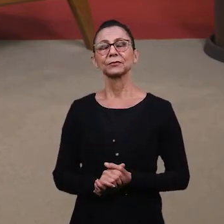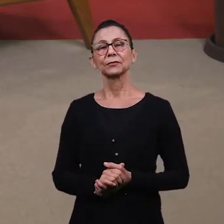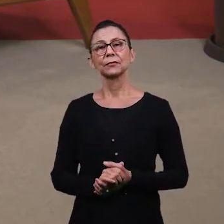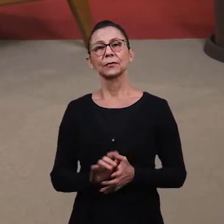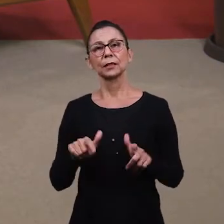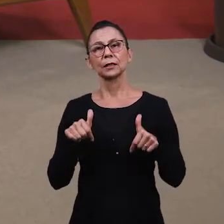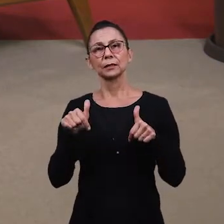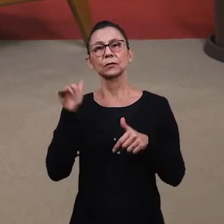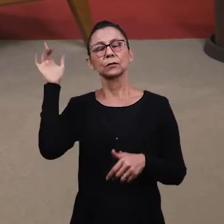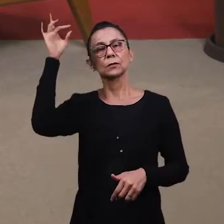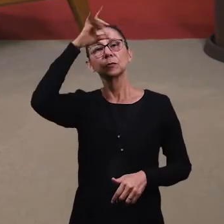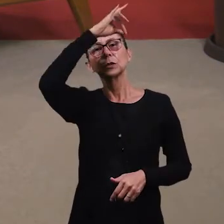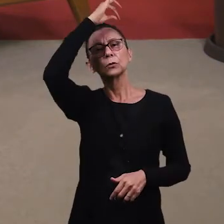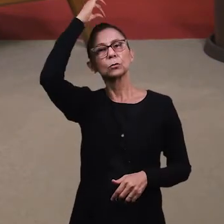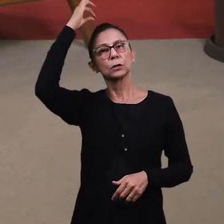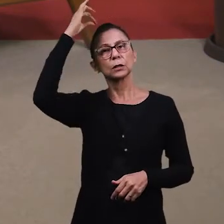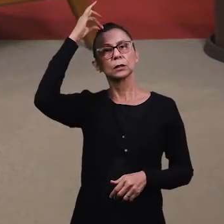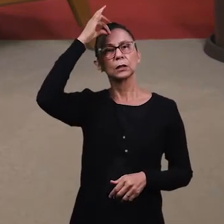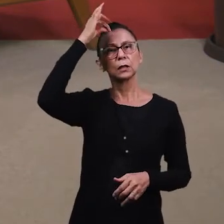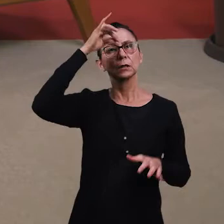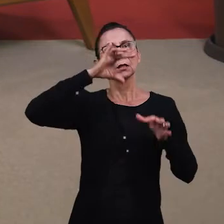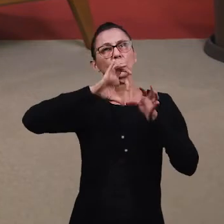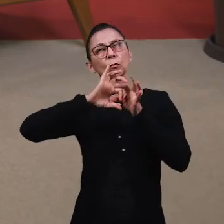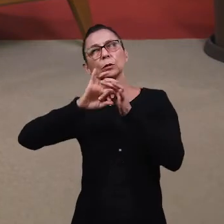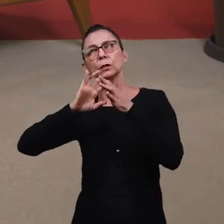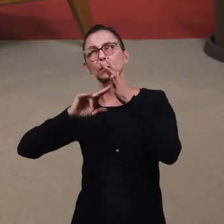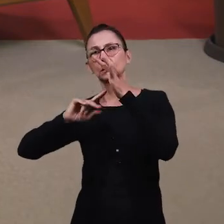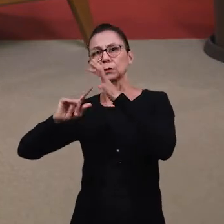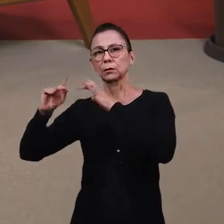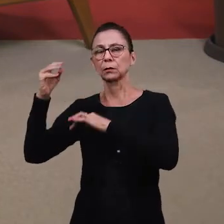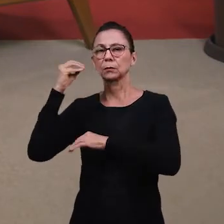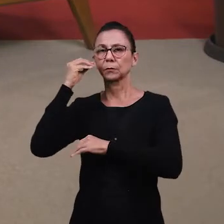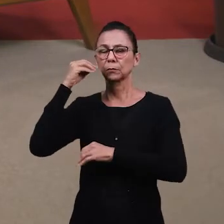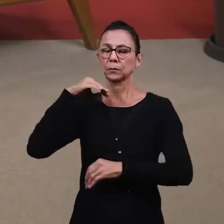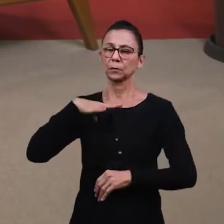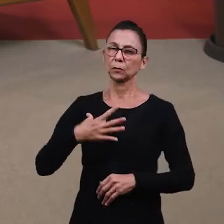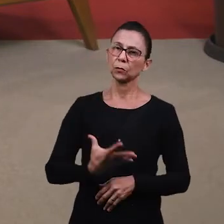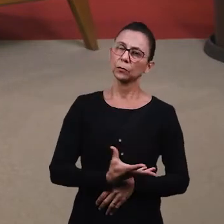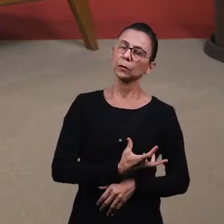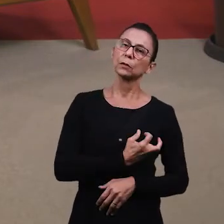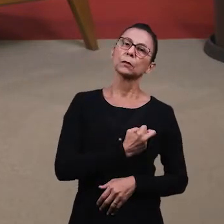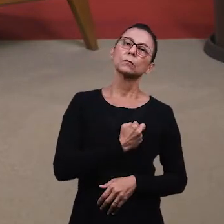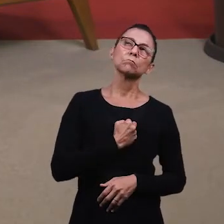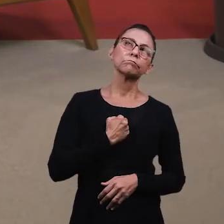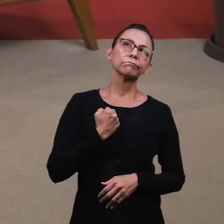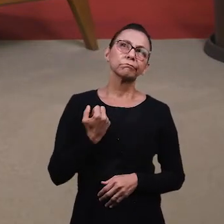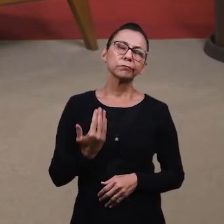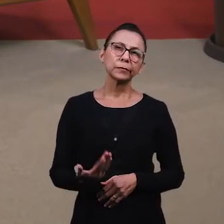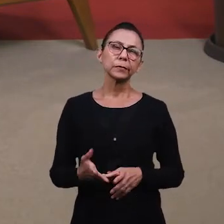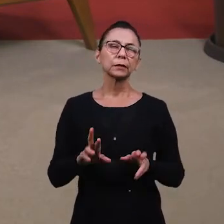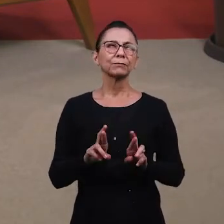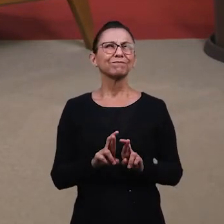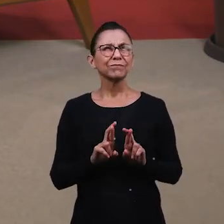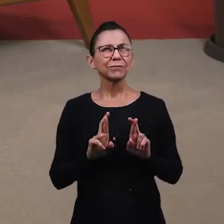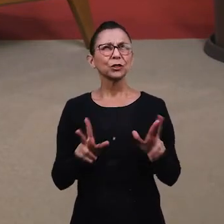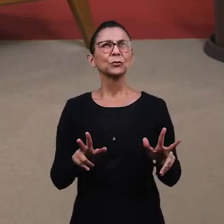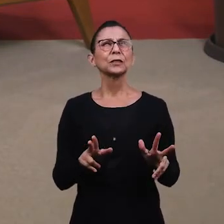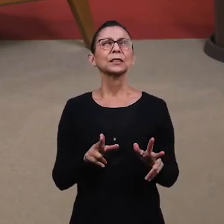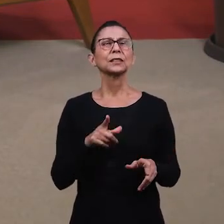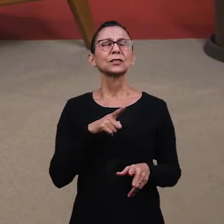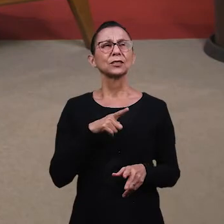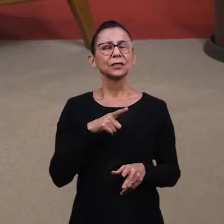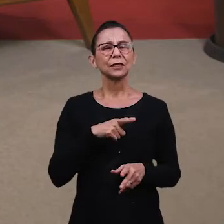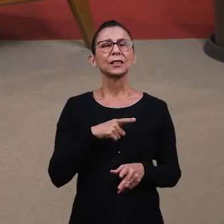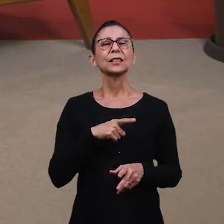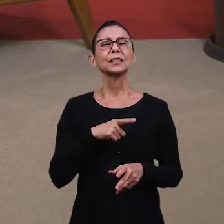C'est l'action du Saint-Esprit qui peut être vue, la liaison de l'homme avec l'éternité, l'expérience du salut. Il